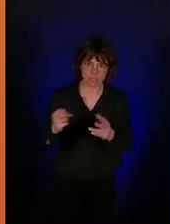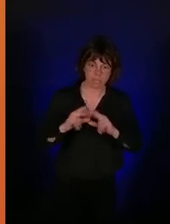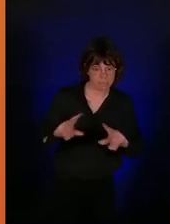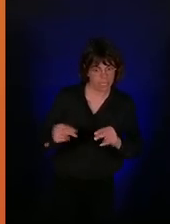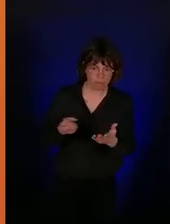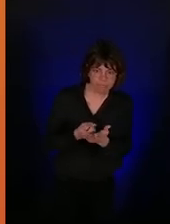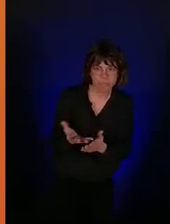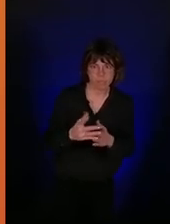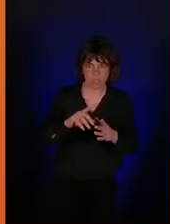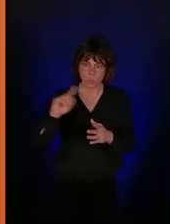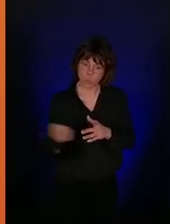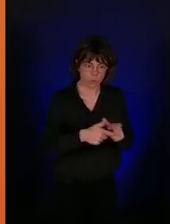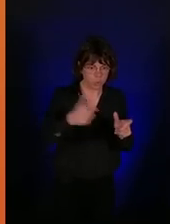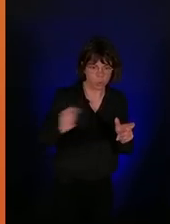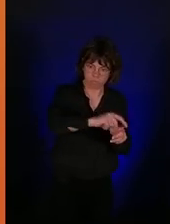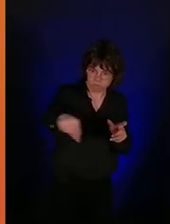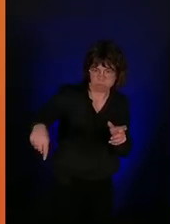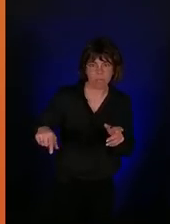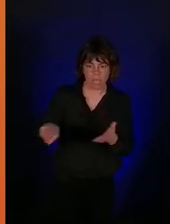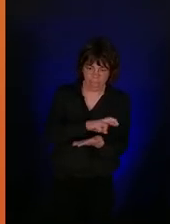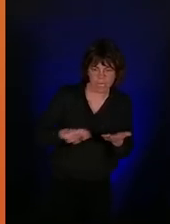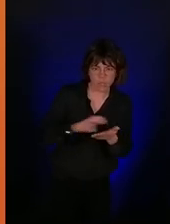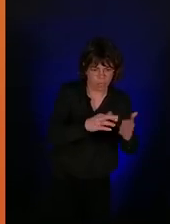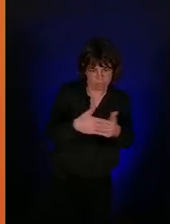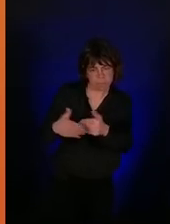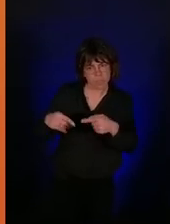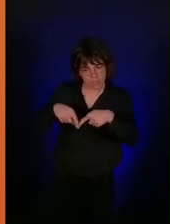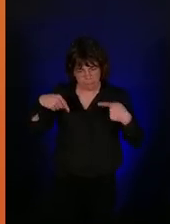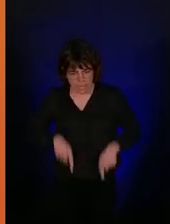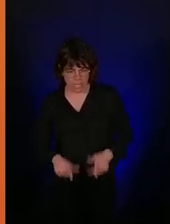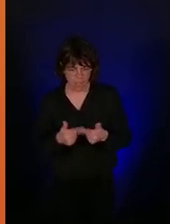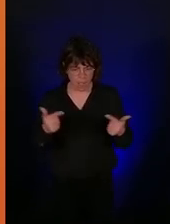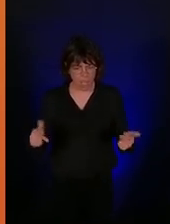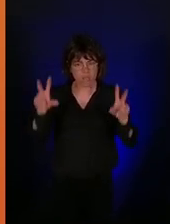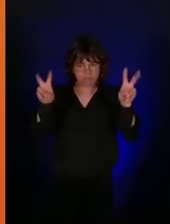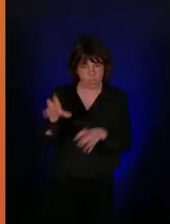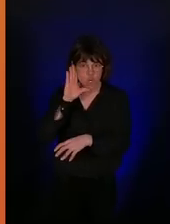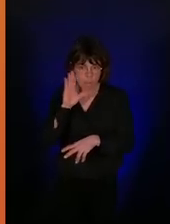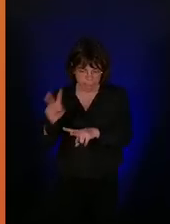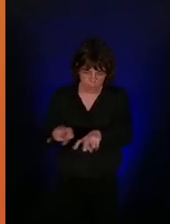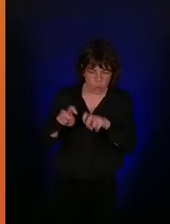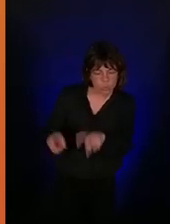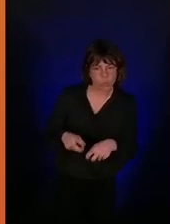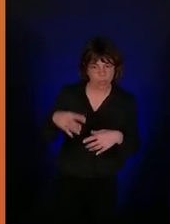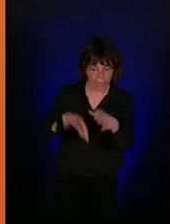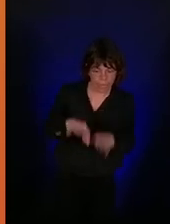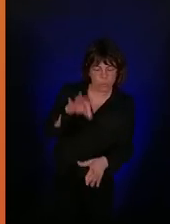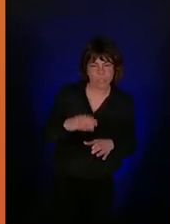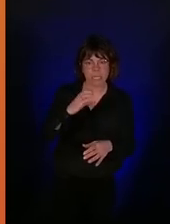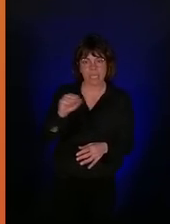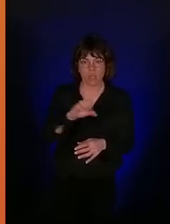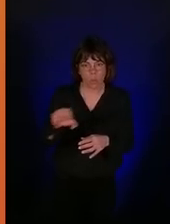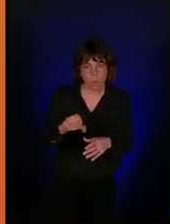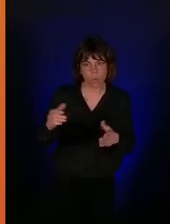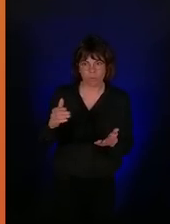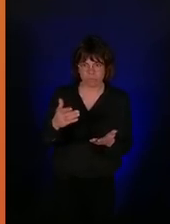tous les niveaux des structures, notamment régionales, auprès des ministères, aux chambres d'agriculture, avec nos élus, dans les CSE des